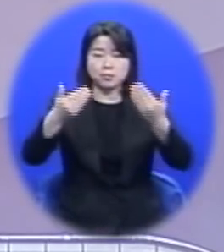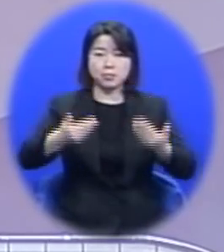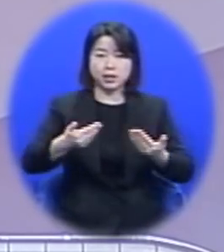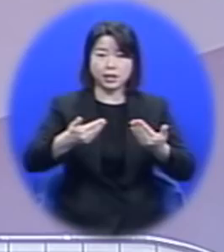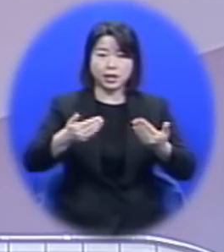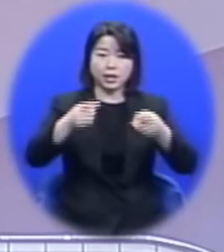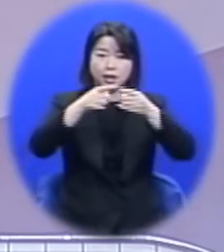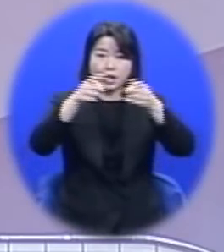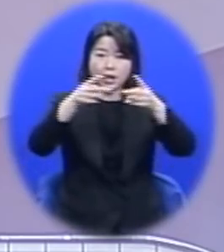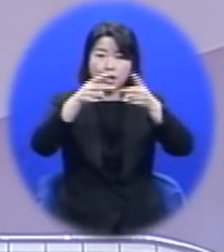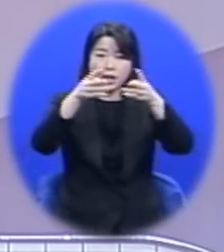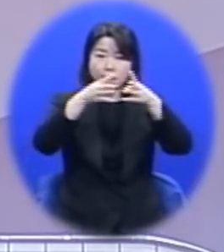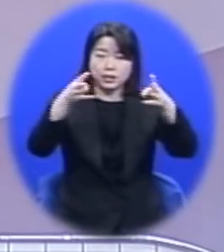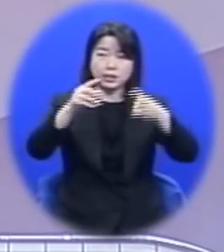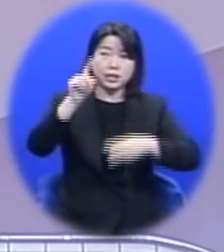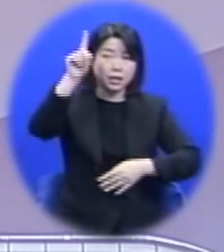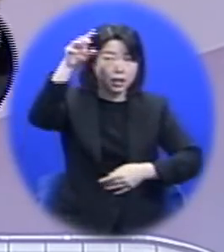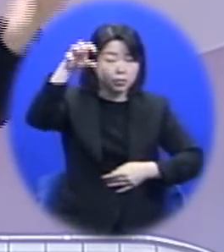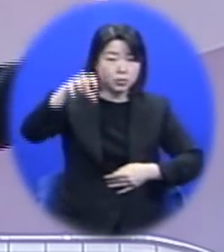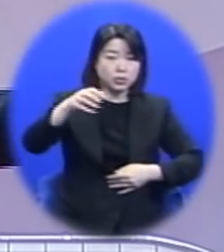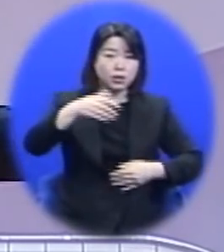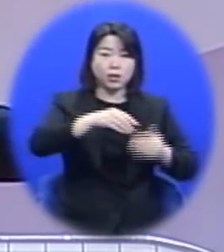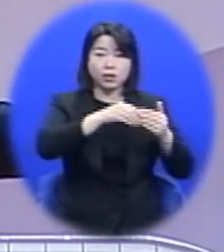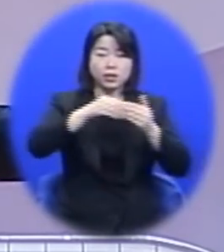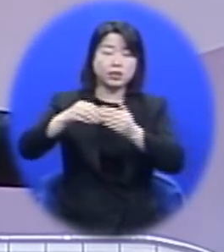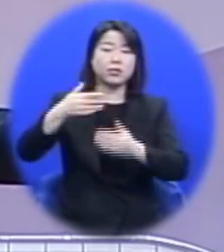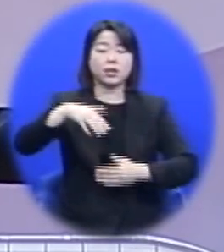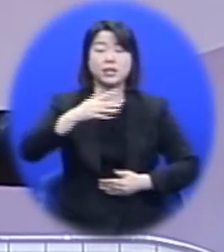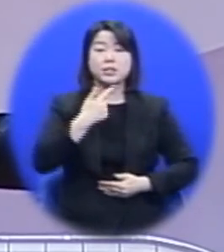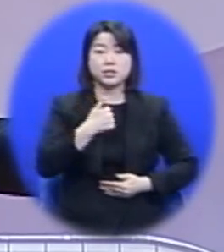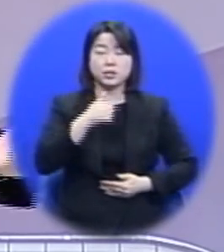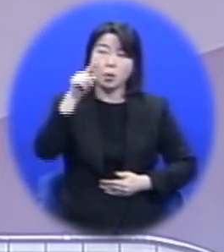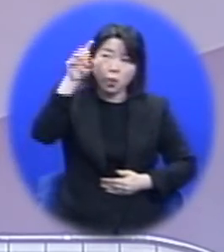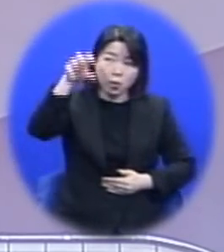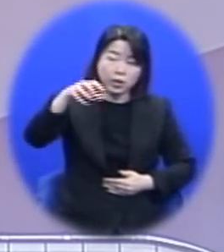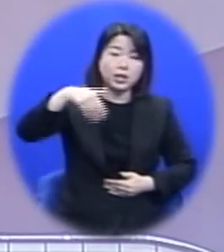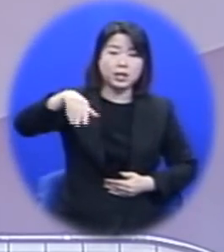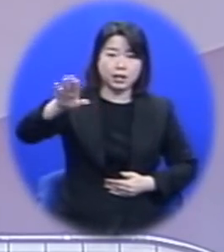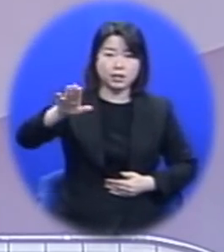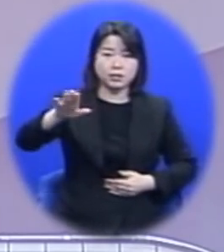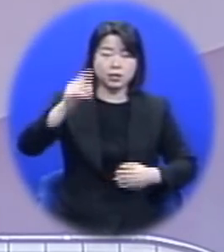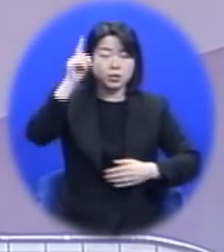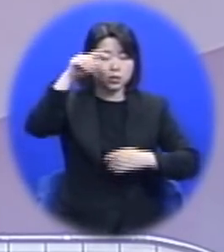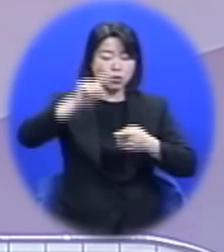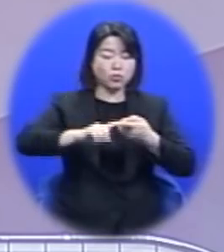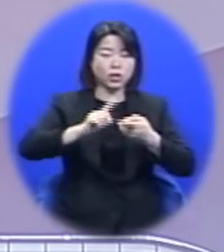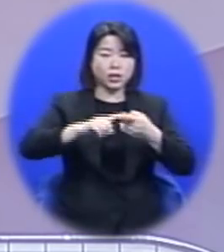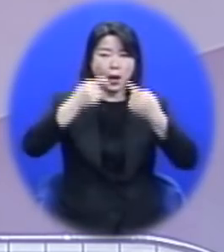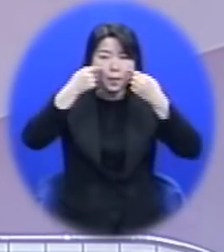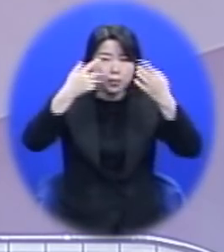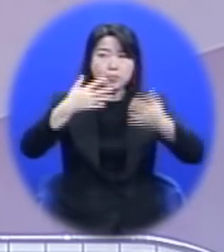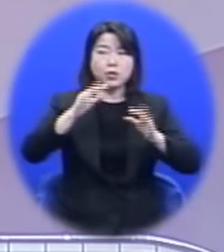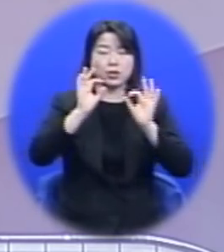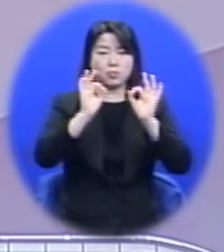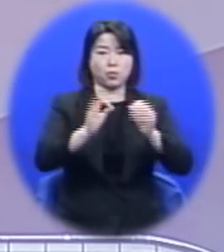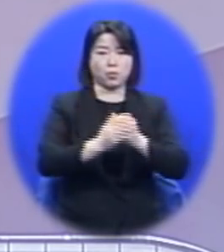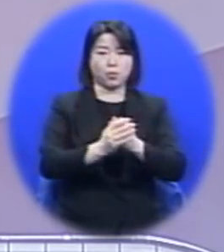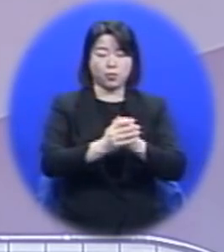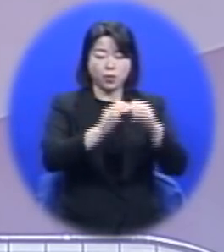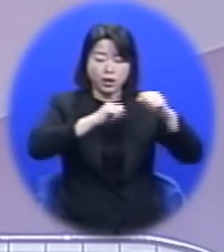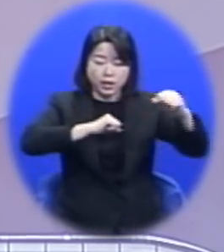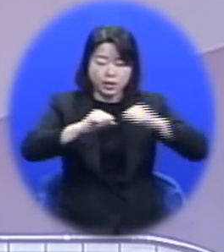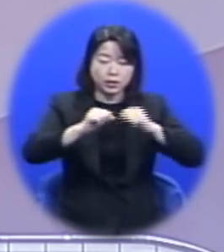적이 있었습니다. 거기서 천국이 있다는 사실을 분명히 보고, 그리고 역사의 마지막, 우리